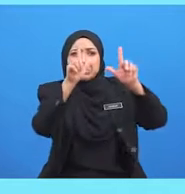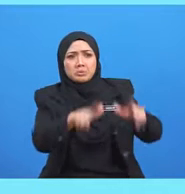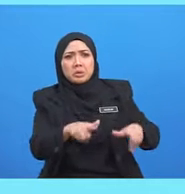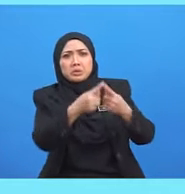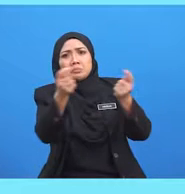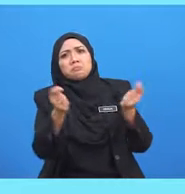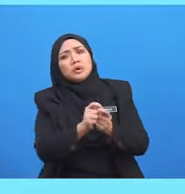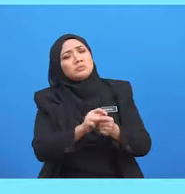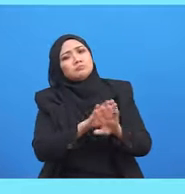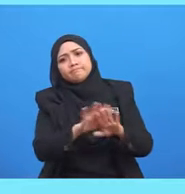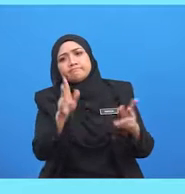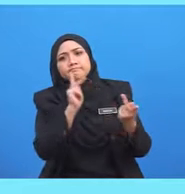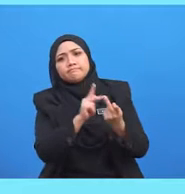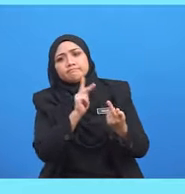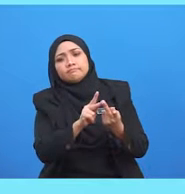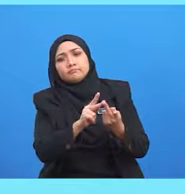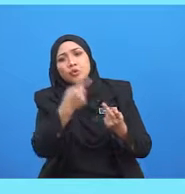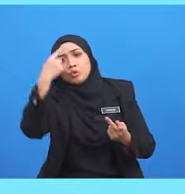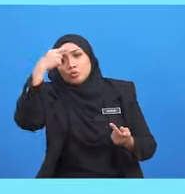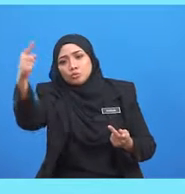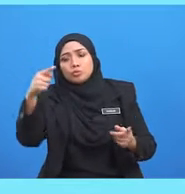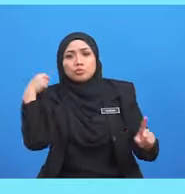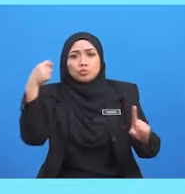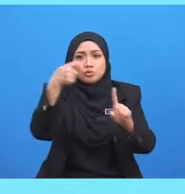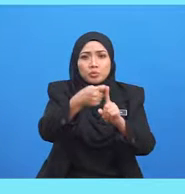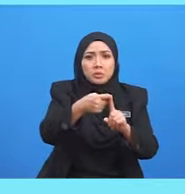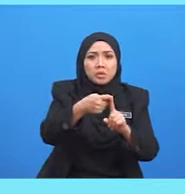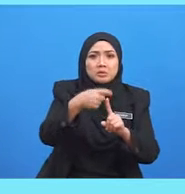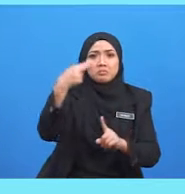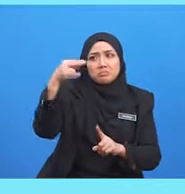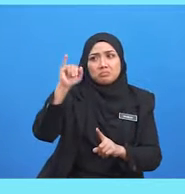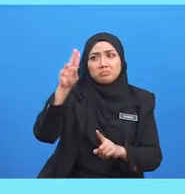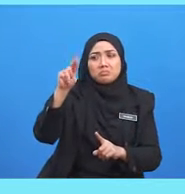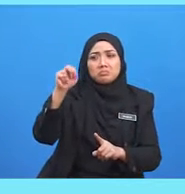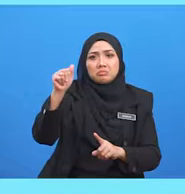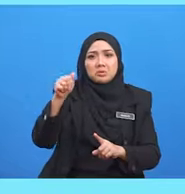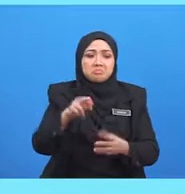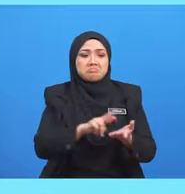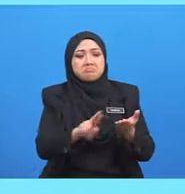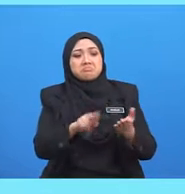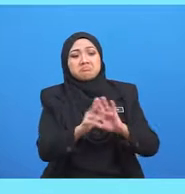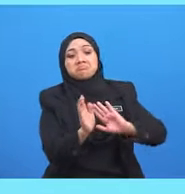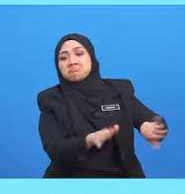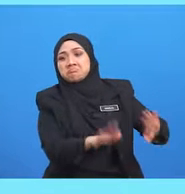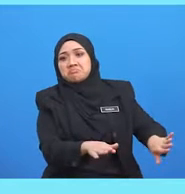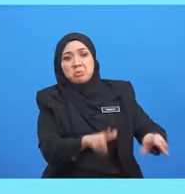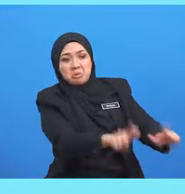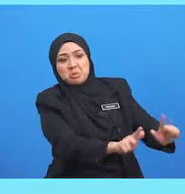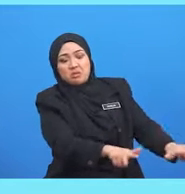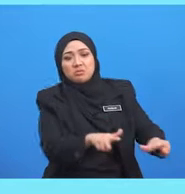malaikat dan buku agama di tempat yang tidak sesuai dengan tujuan menghina